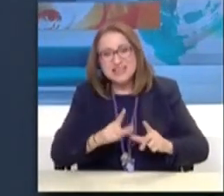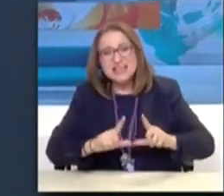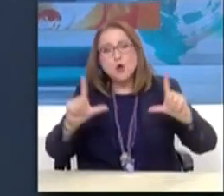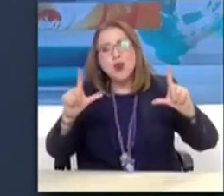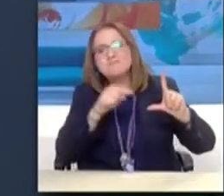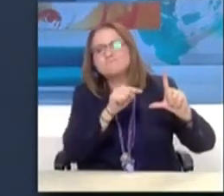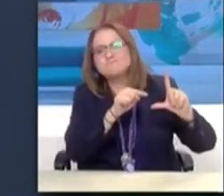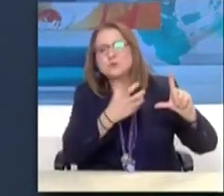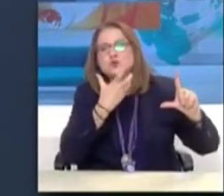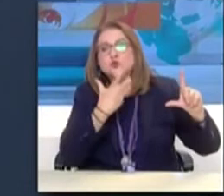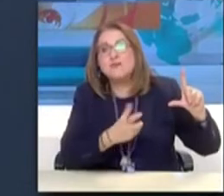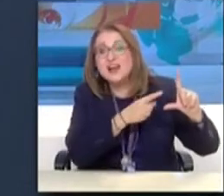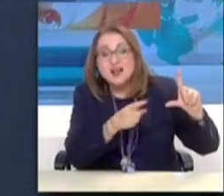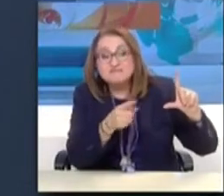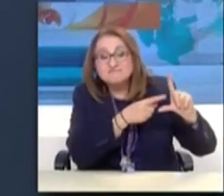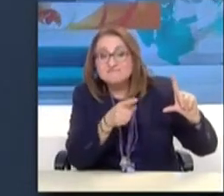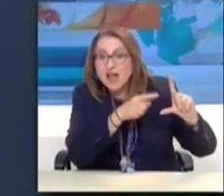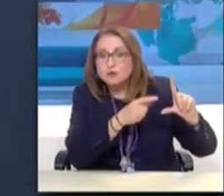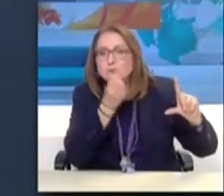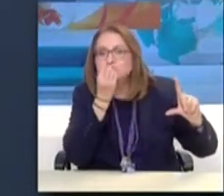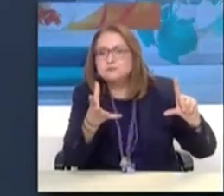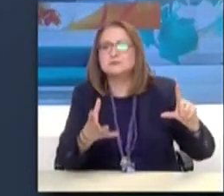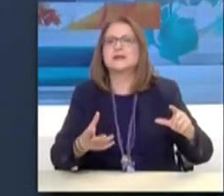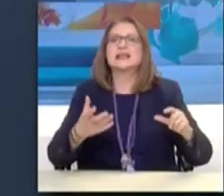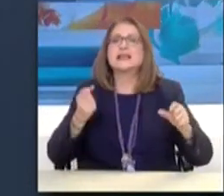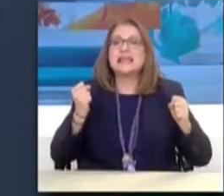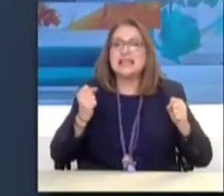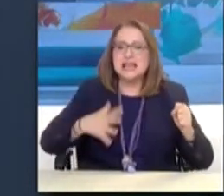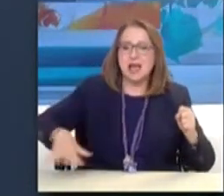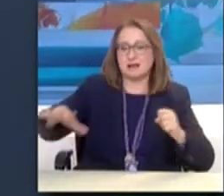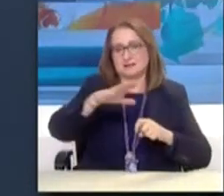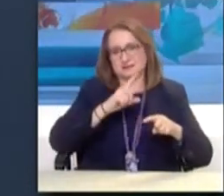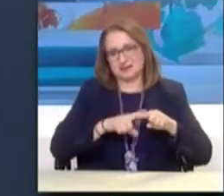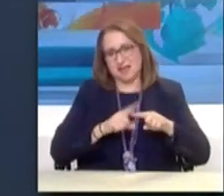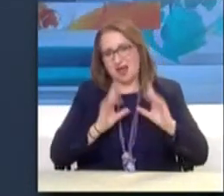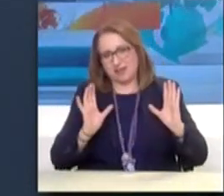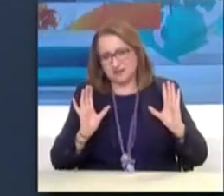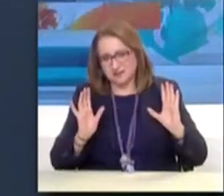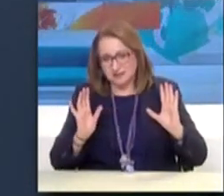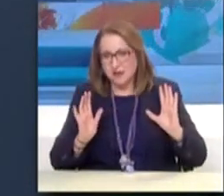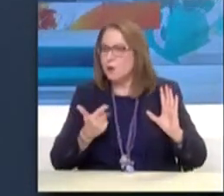καθώς και την έκβασή τους. Σταδιακά θα γίνεται η πολιτική όλων των χωρών.